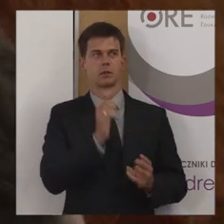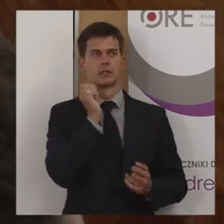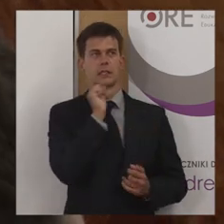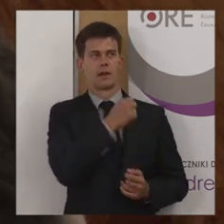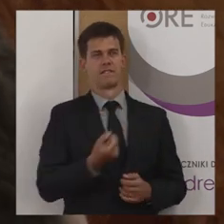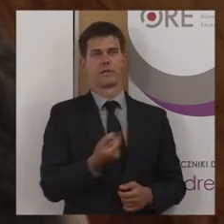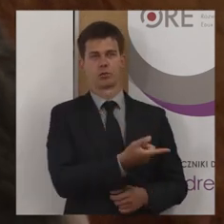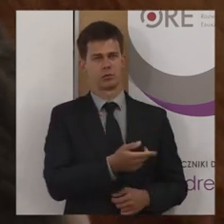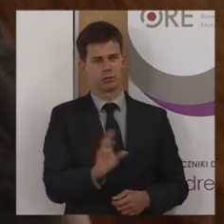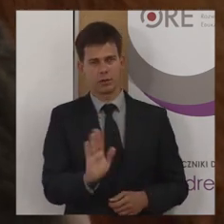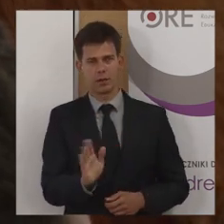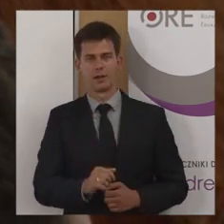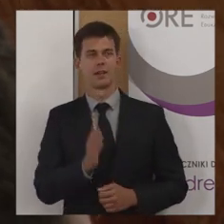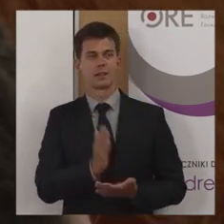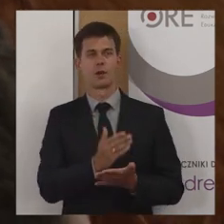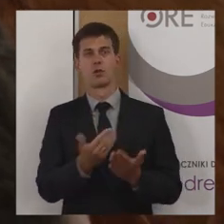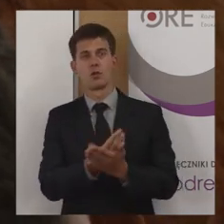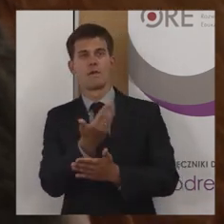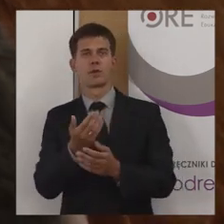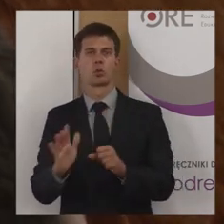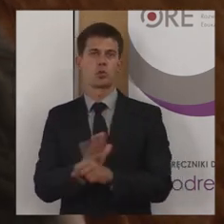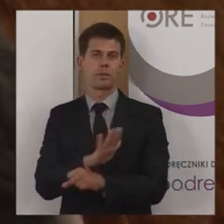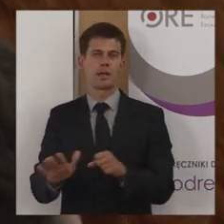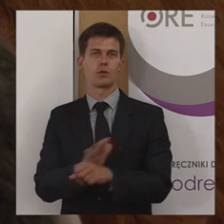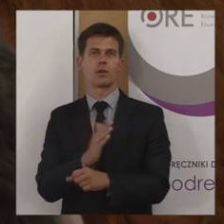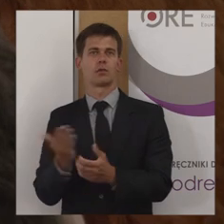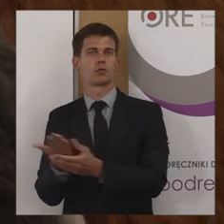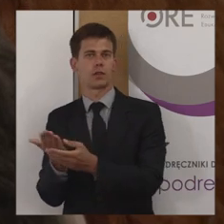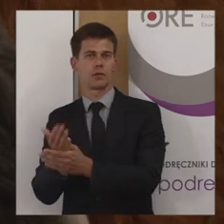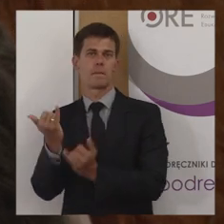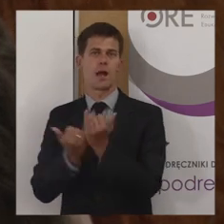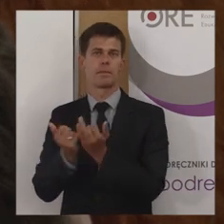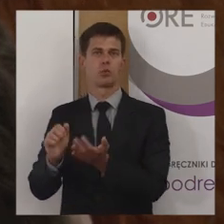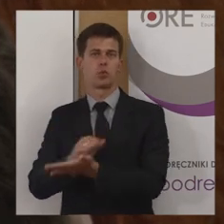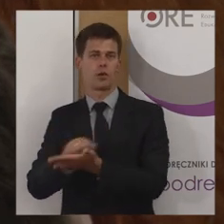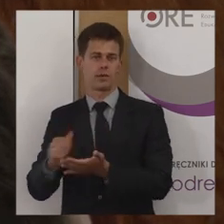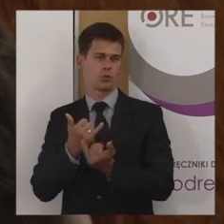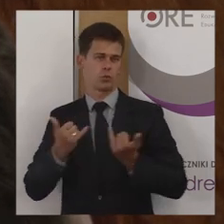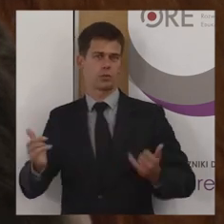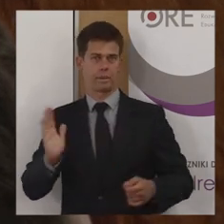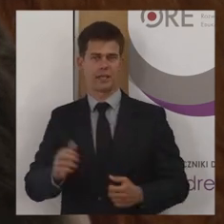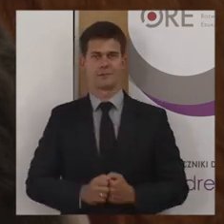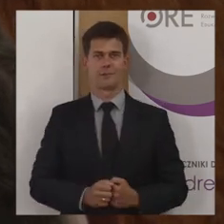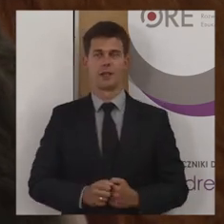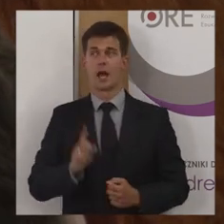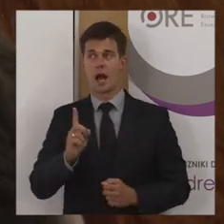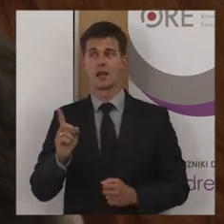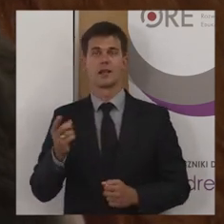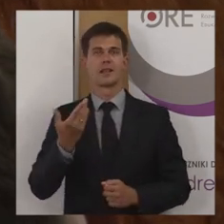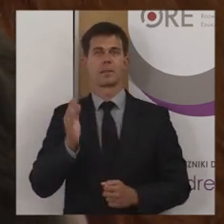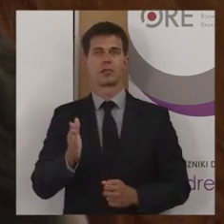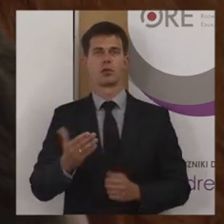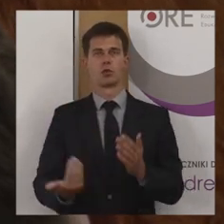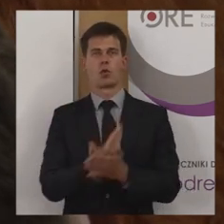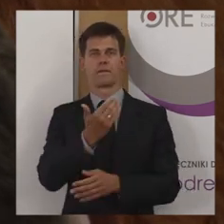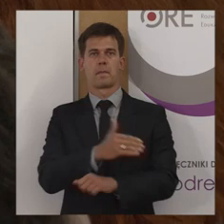dodatkowych modyfikacji czy uzupełnień, za to pozwala na nietworzenie nowych barier,